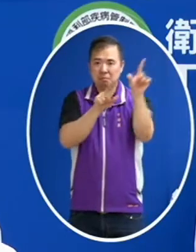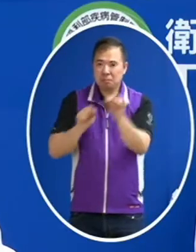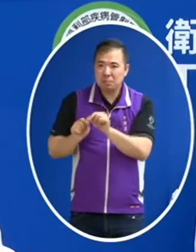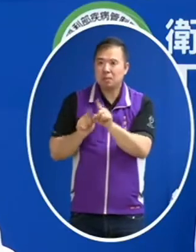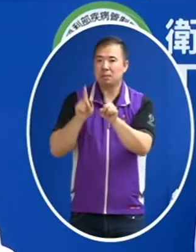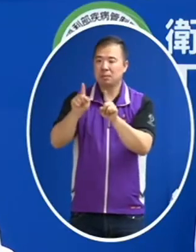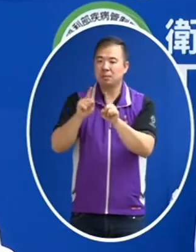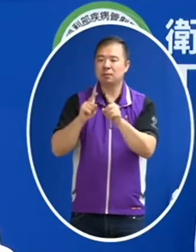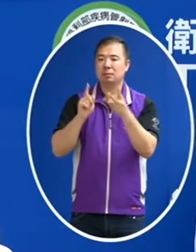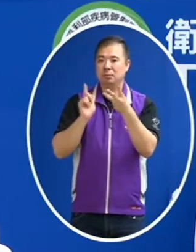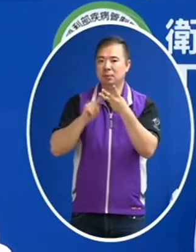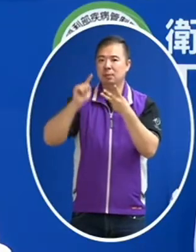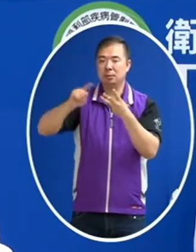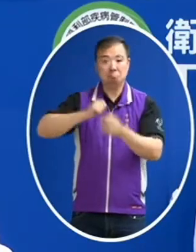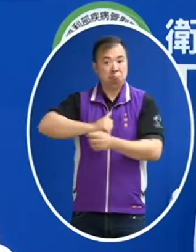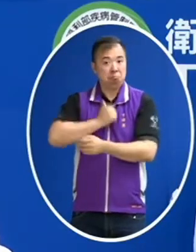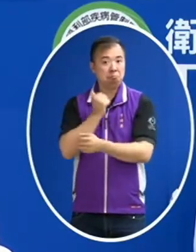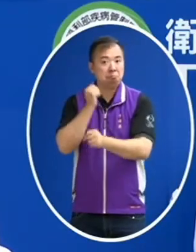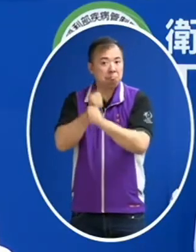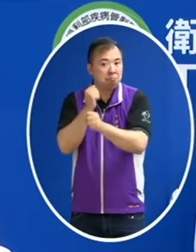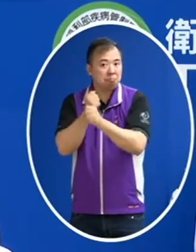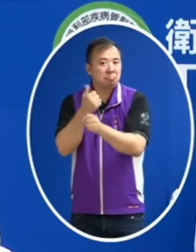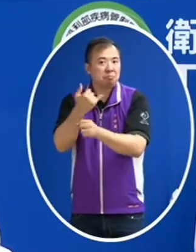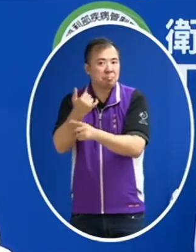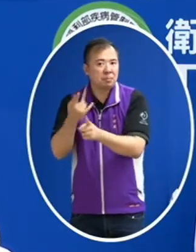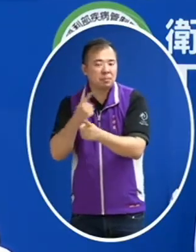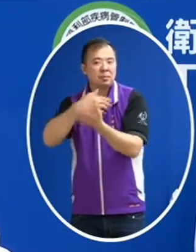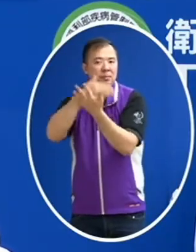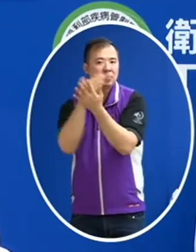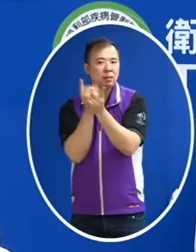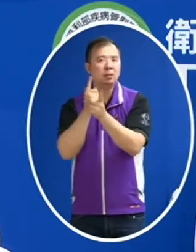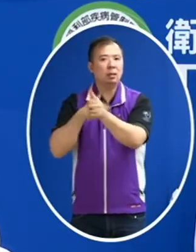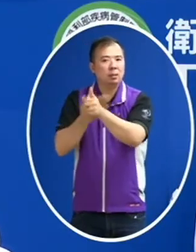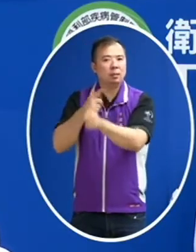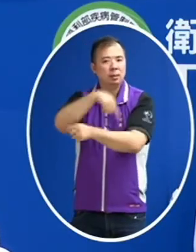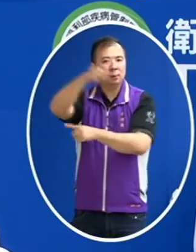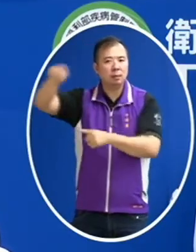最实际的例子让大家看到台湾模式到底怎么进行的。